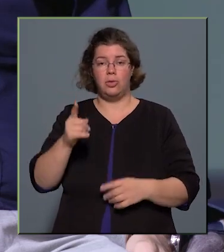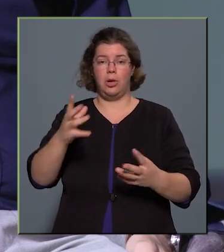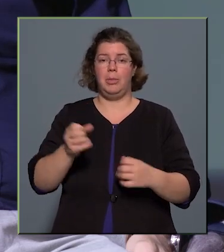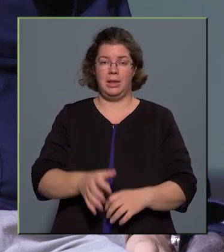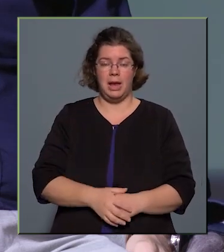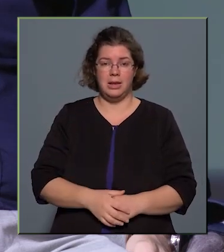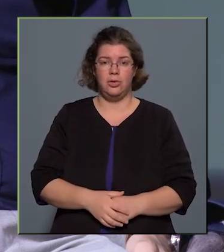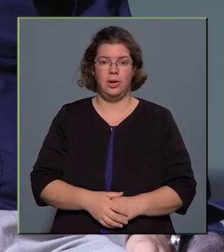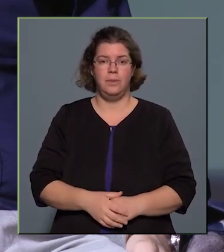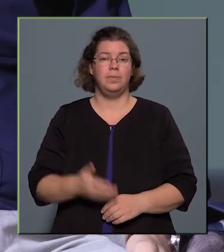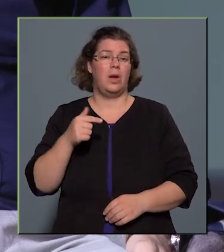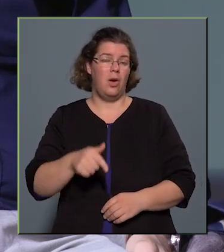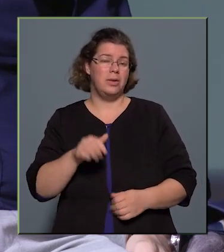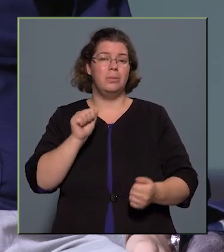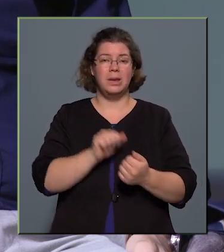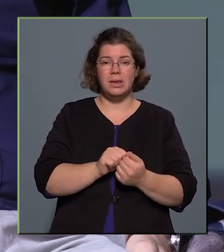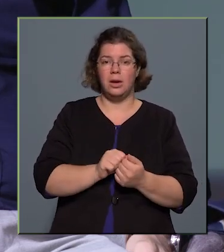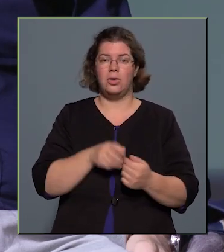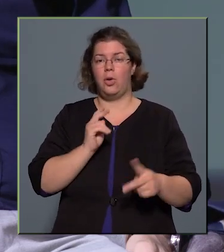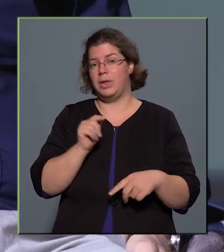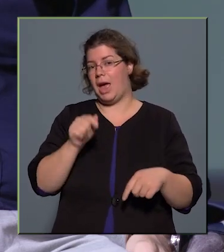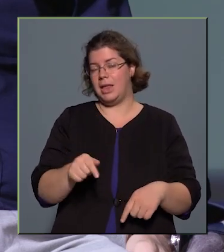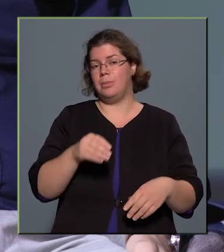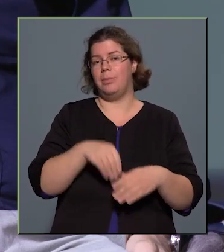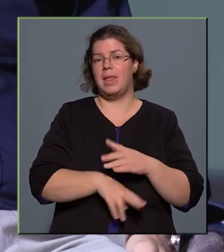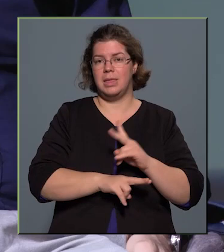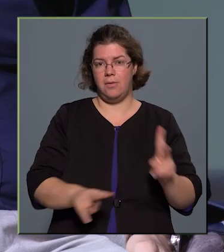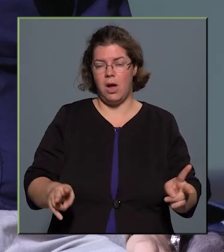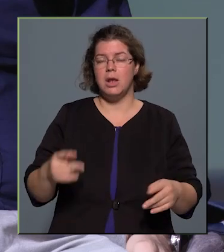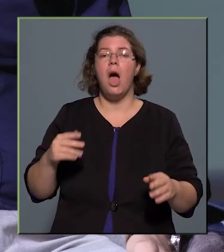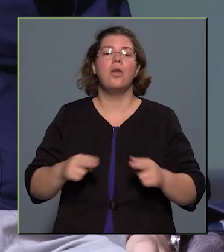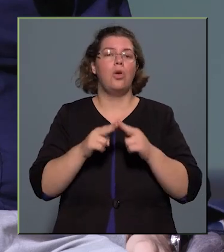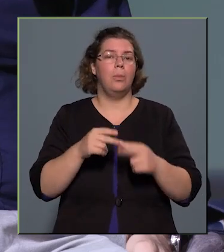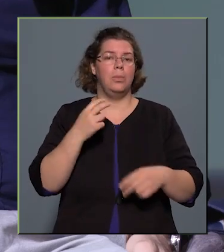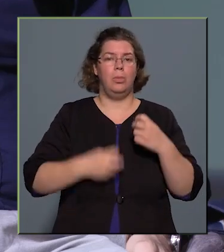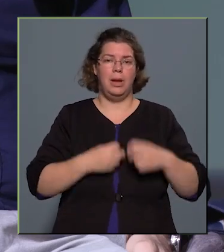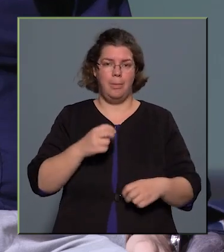megszerzése. Tehát, hogy az biztos, hogy ez benne van a top problémákban.